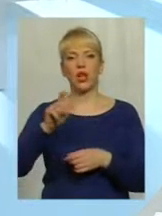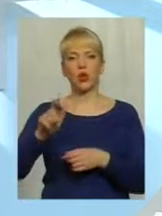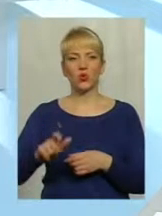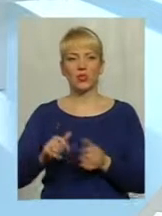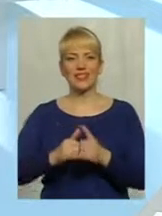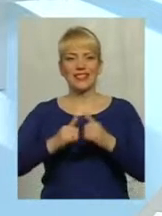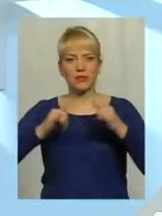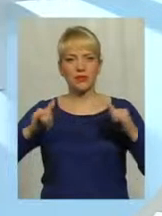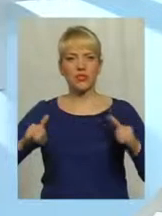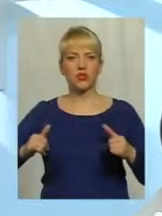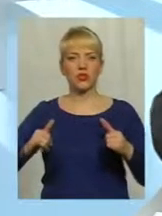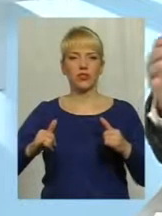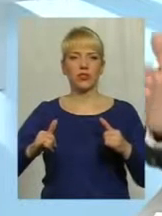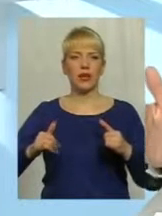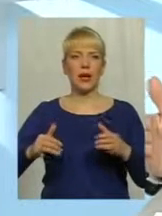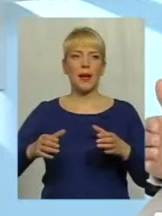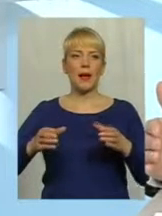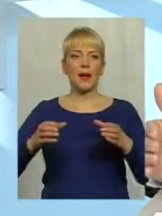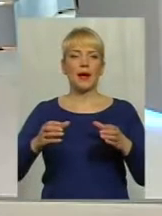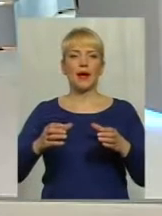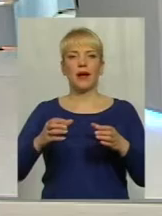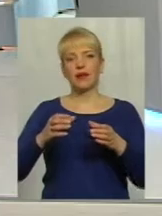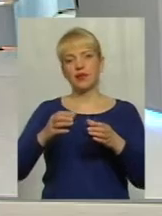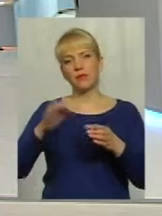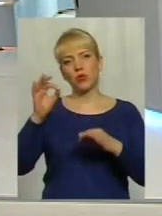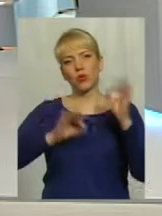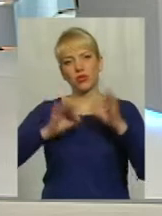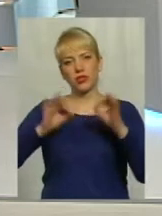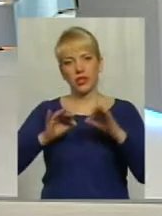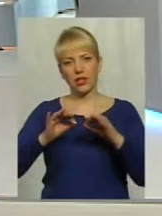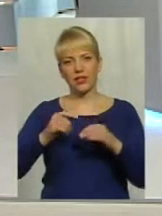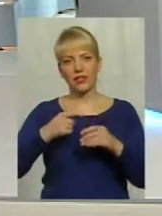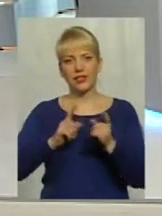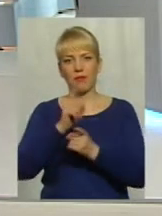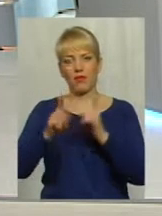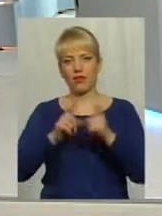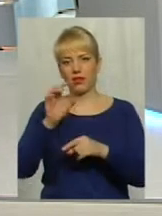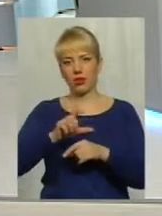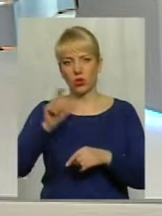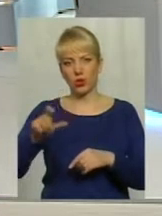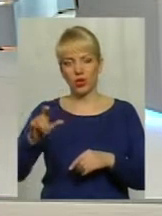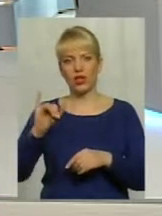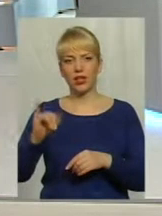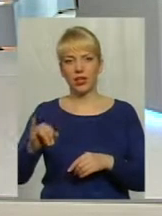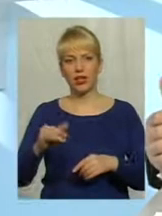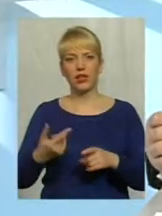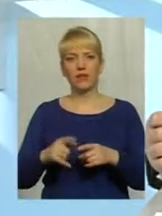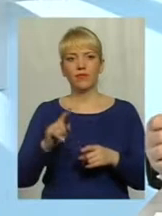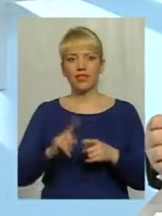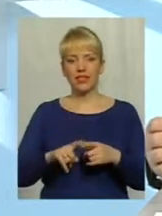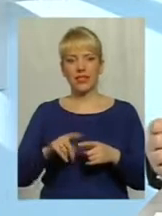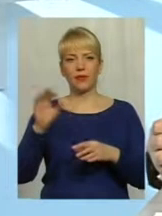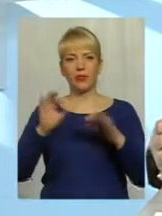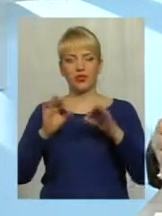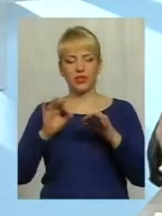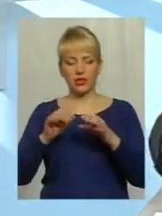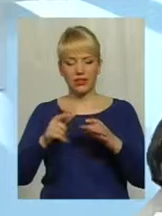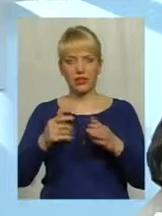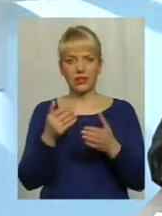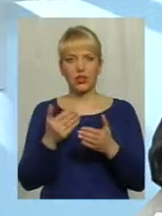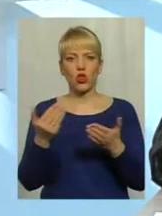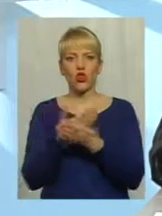збільшується критична маса змінених людей. І як ми сьогодні на початку говорили, з цієї критичної маси народжуються